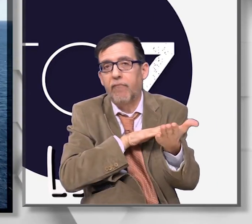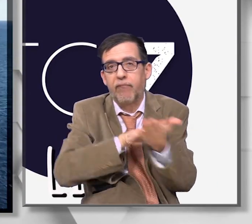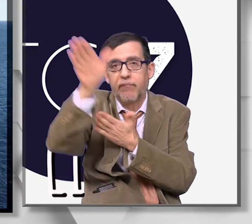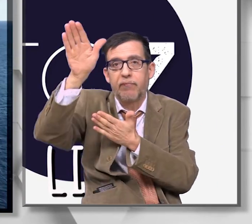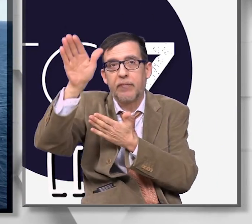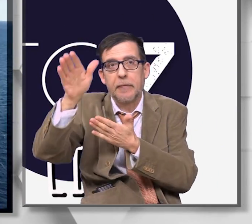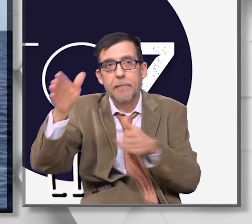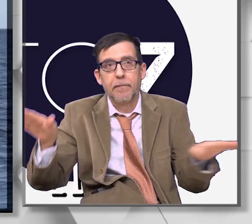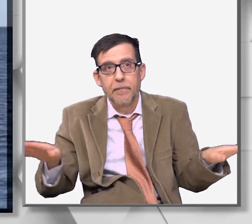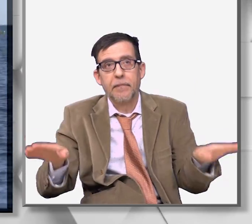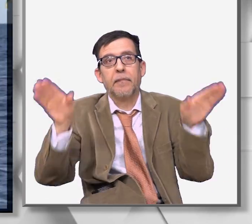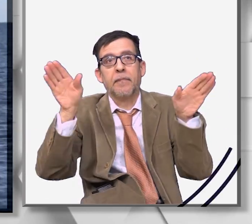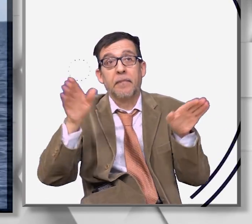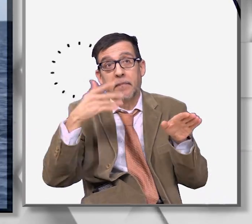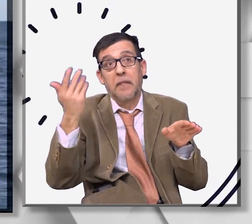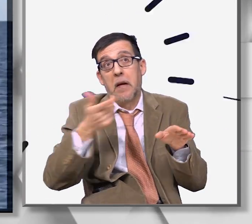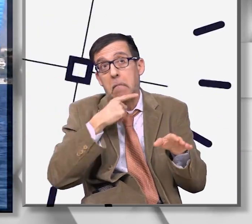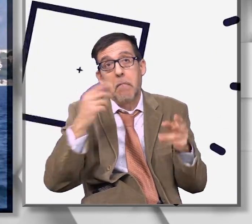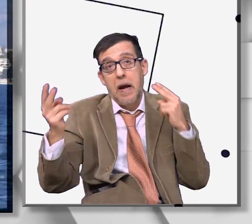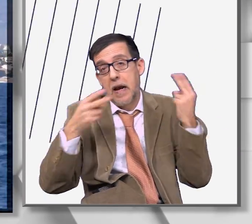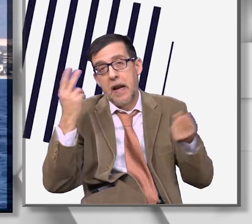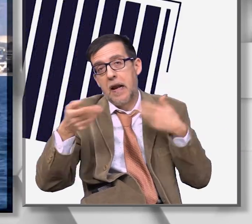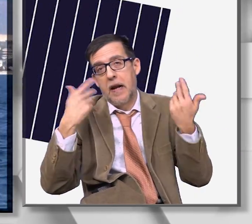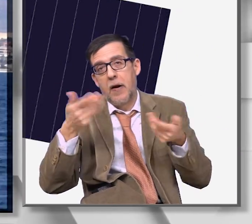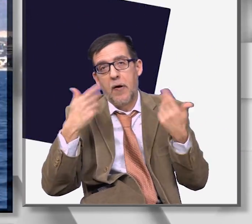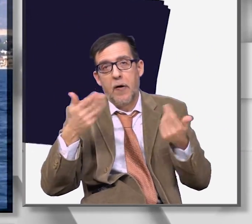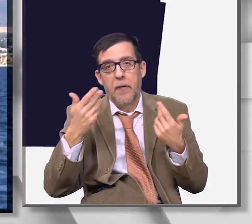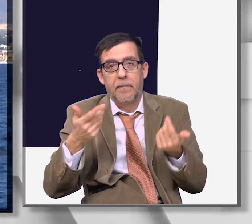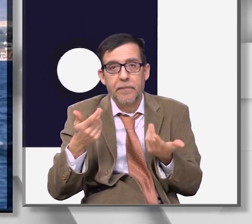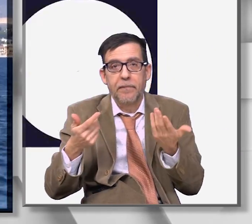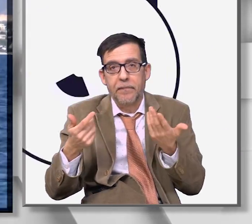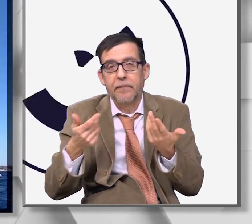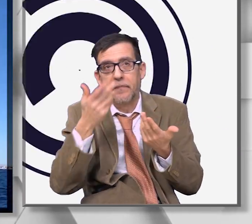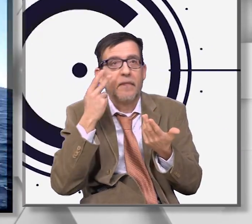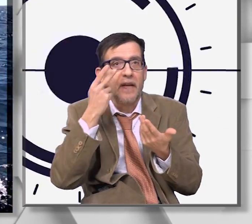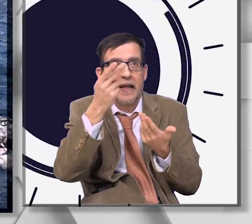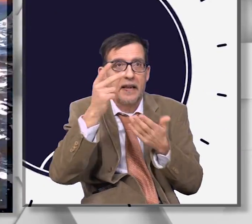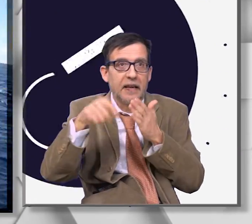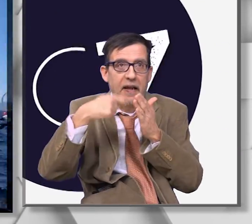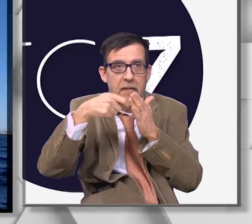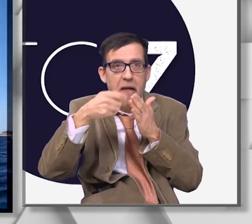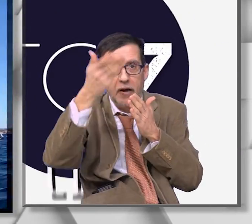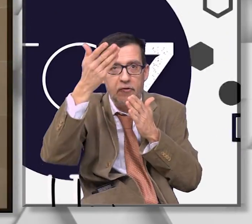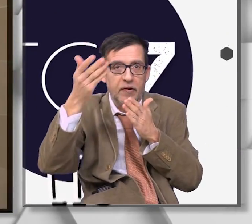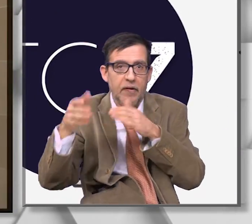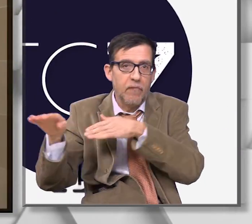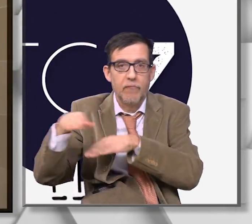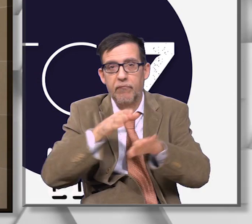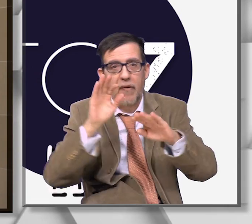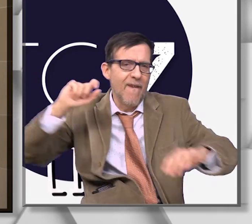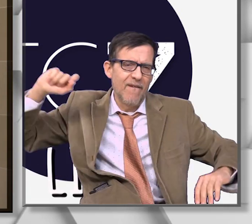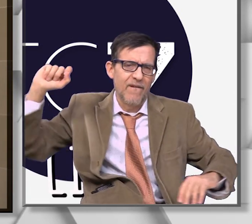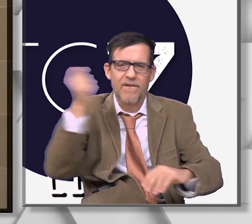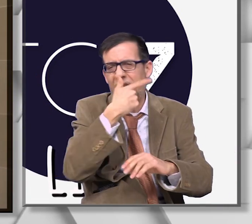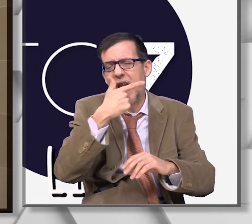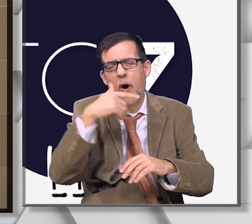file e quindi è molto spettacolare si vedono queste belle immagini che state vedendo con proprio una velocità